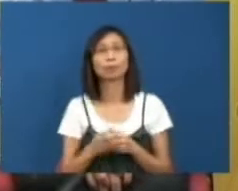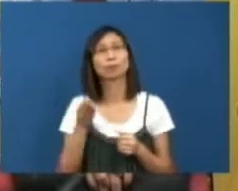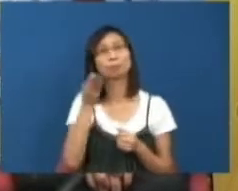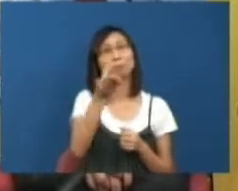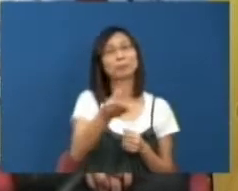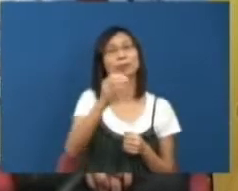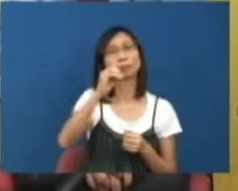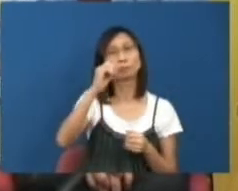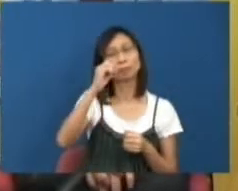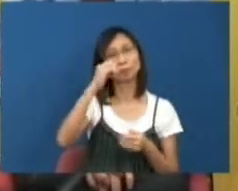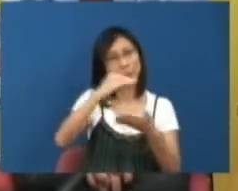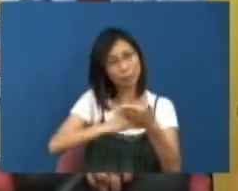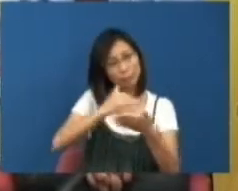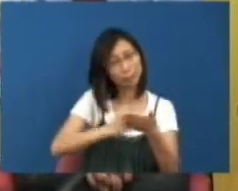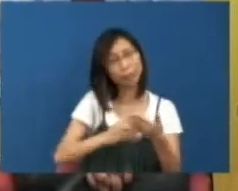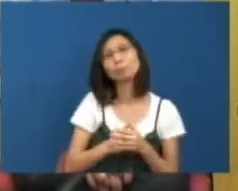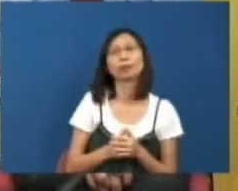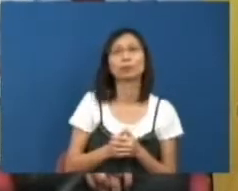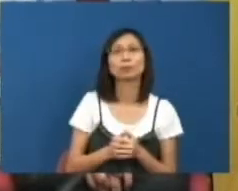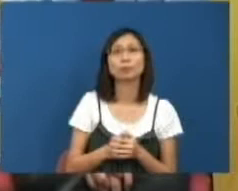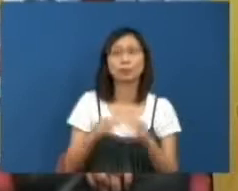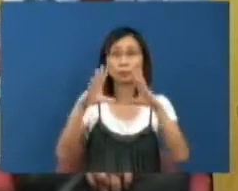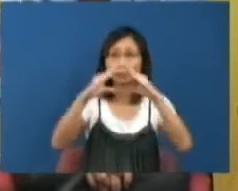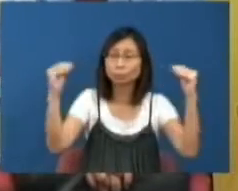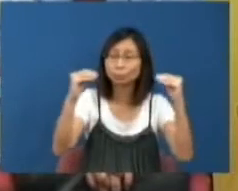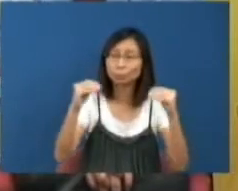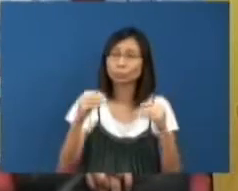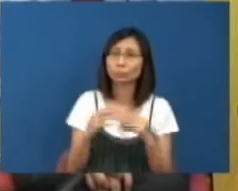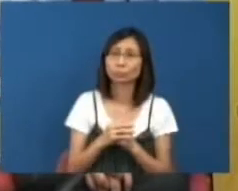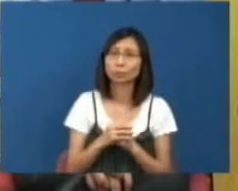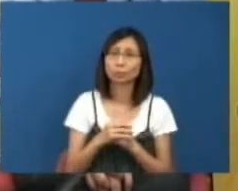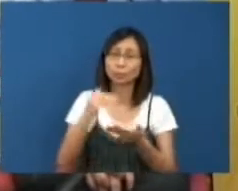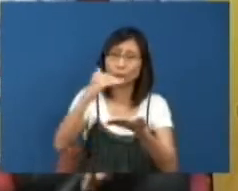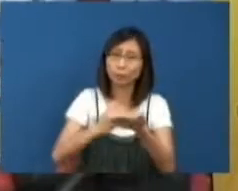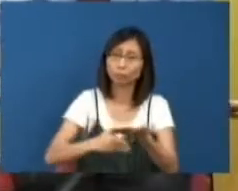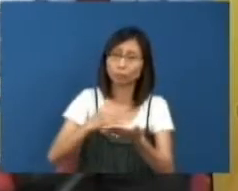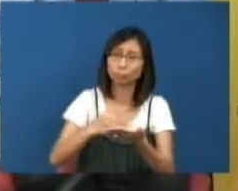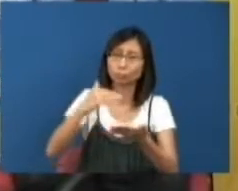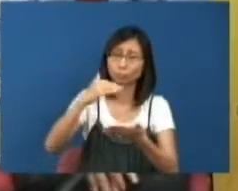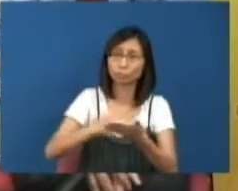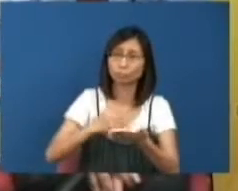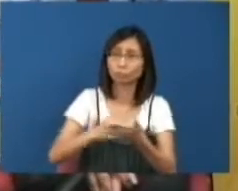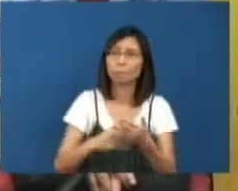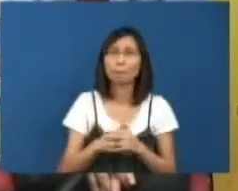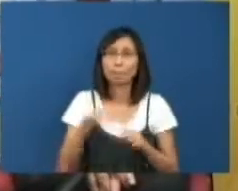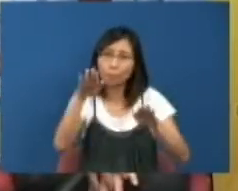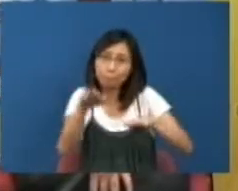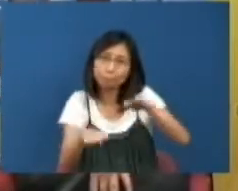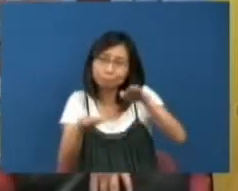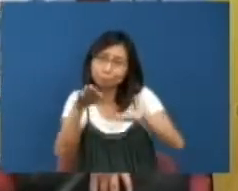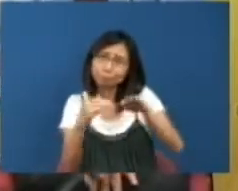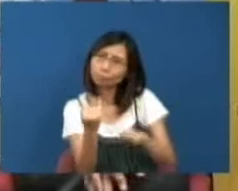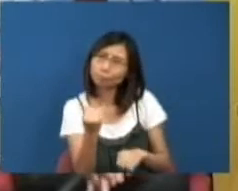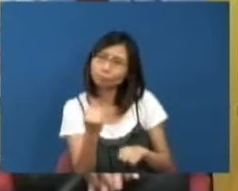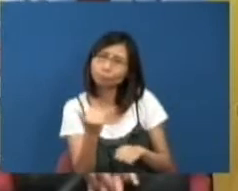源減到最少，或者係喪失嘅能源或者輸出嘅能源係減到最少咯。你希望兩邊可以平衡嘅。咁如果我變咗